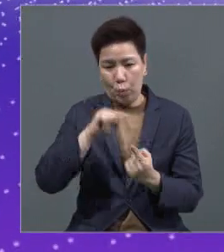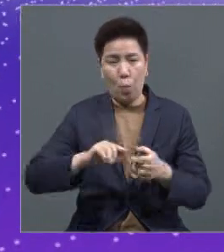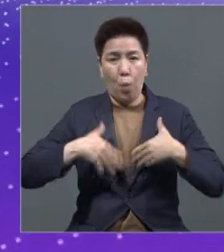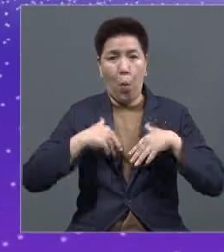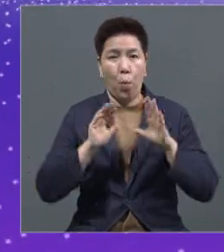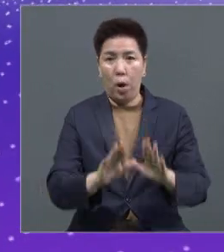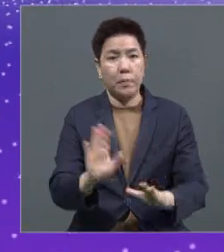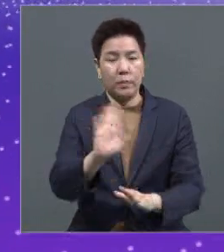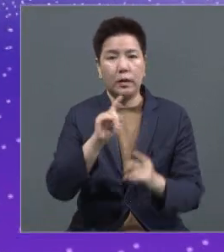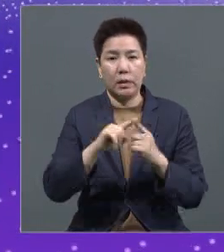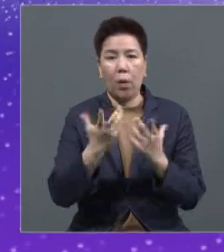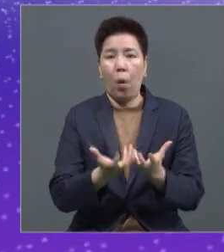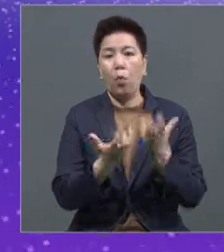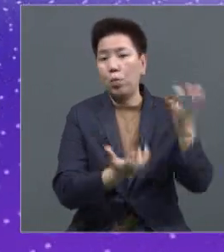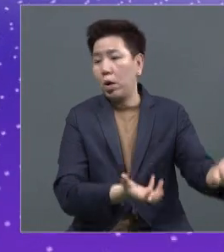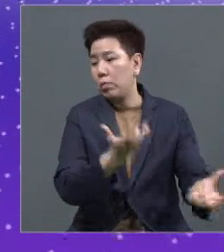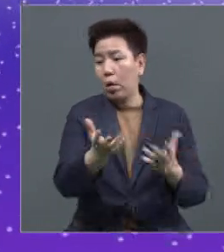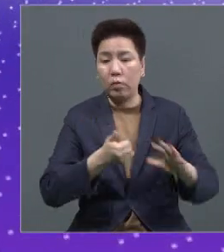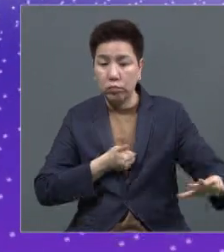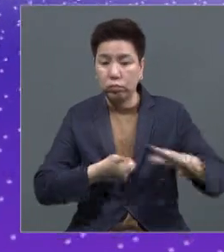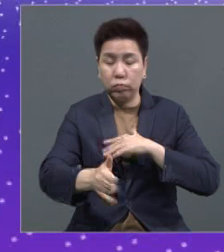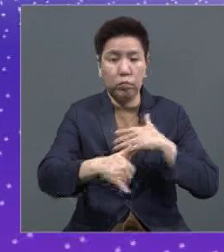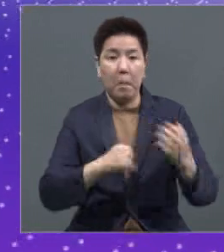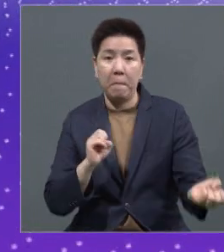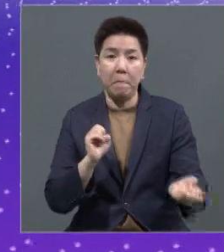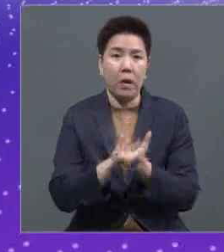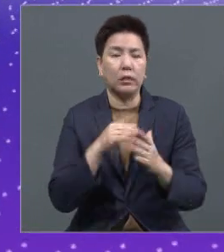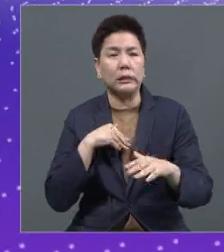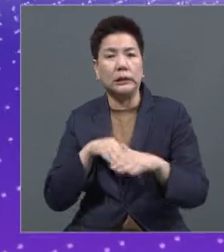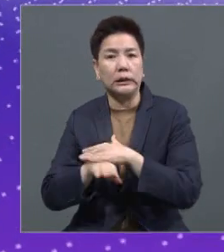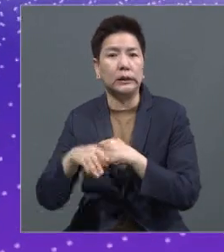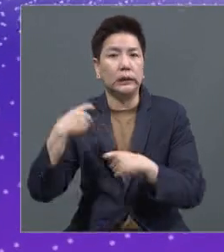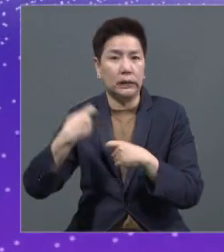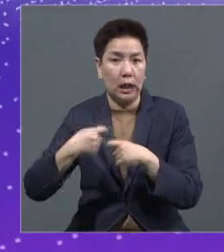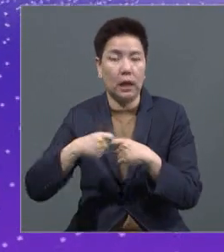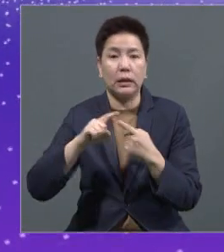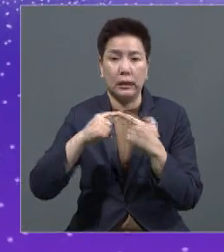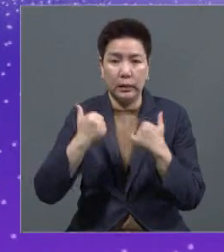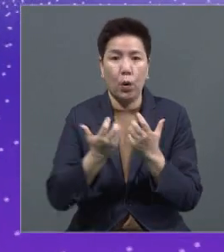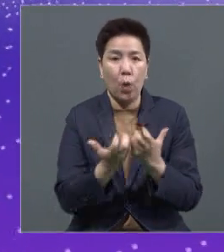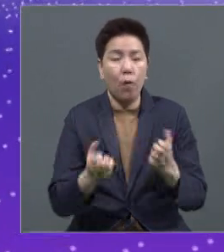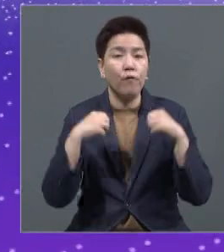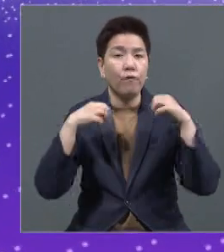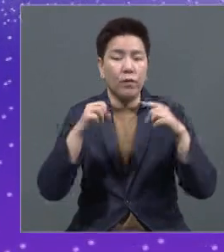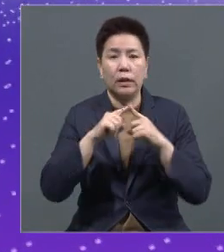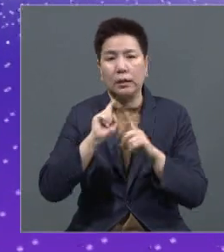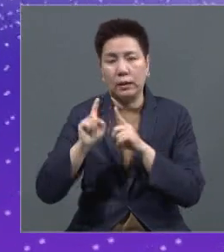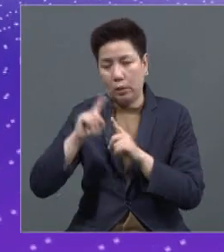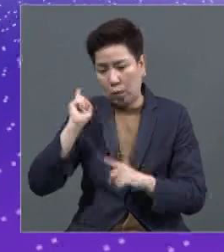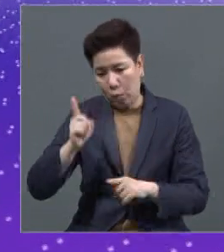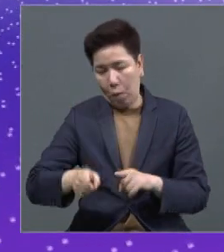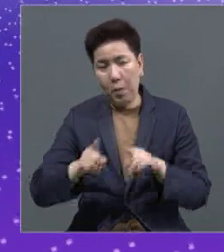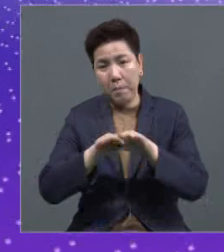ร้อนและอย่าวางเข้าของกีดขวางทางออกไม่งั้นถึงเวลาเหนีลำบากนะครับอุปกรณ์เครื่องใช้ไฟฟ้าก็ต้องเลือกใช้ที่ได้